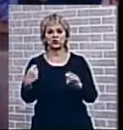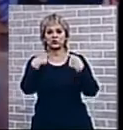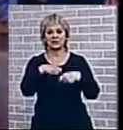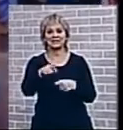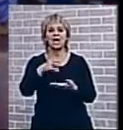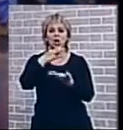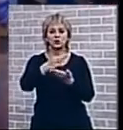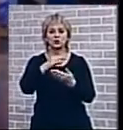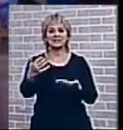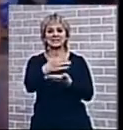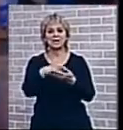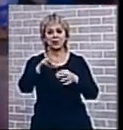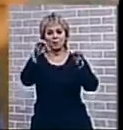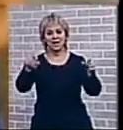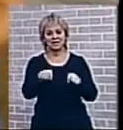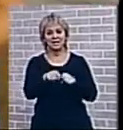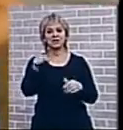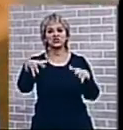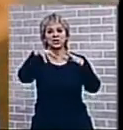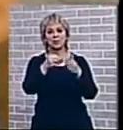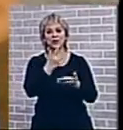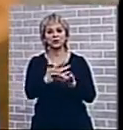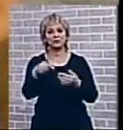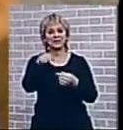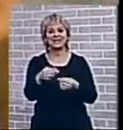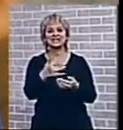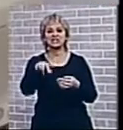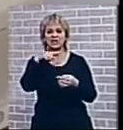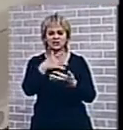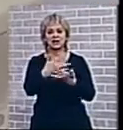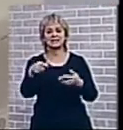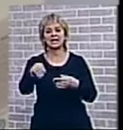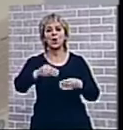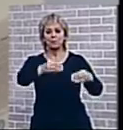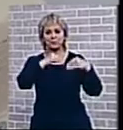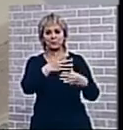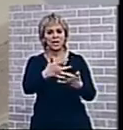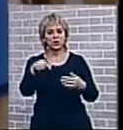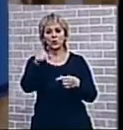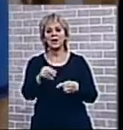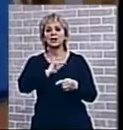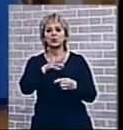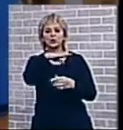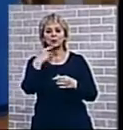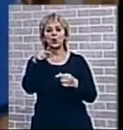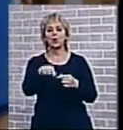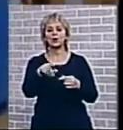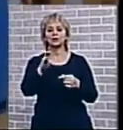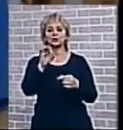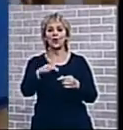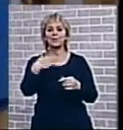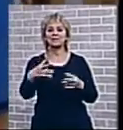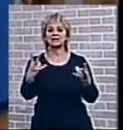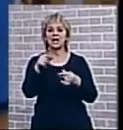вещи, консультируют, собирают пакеты. В них продукты питания, средства гигиены, постельное белье. Работы много, ну и по